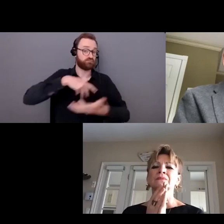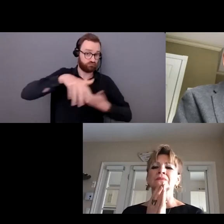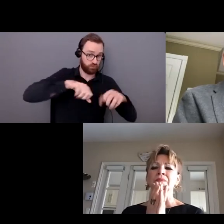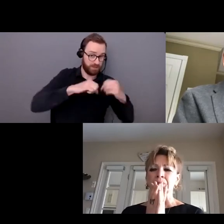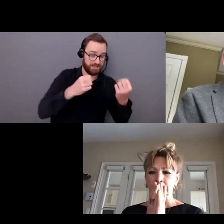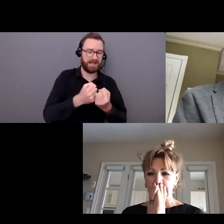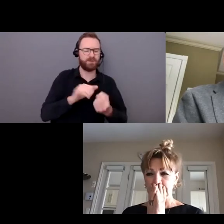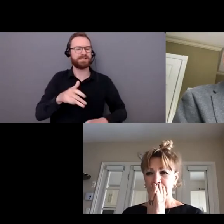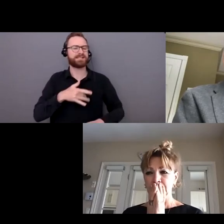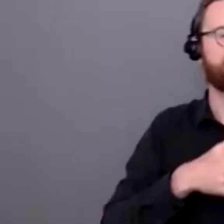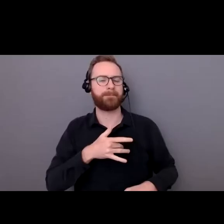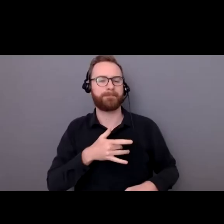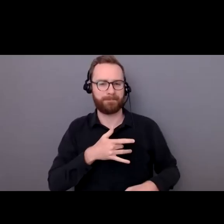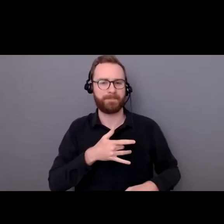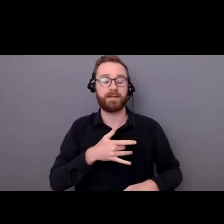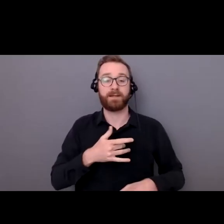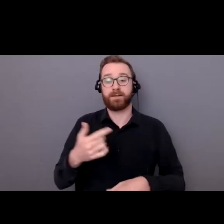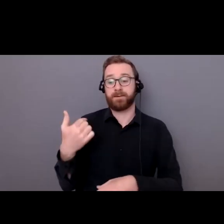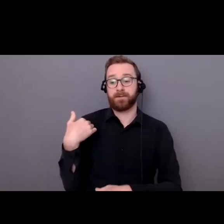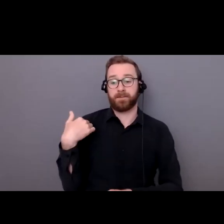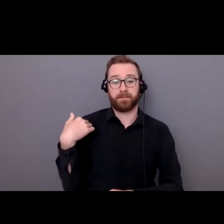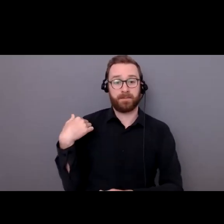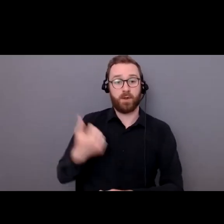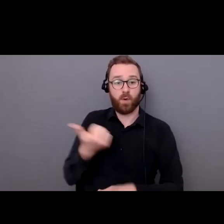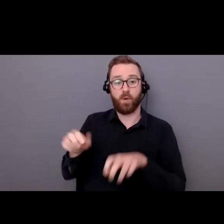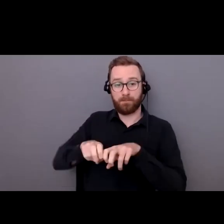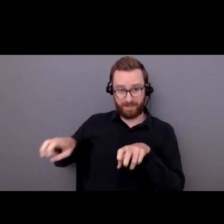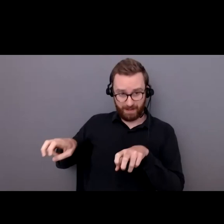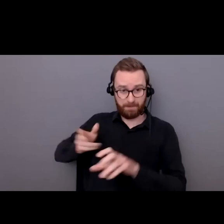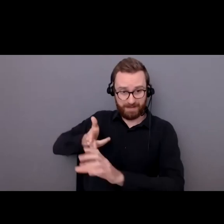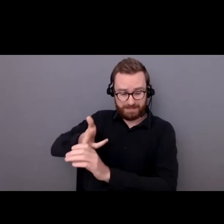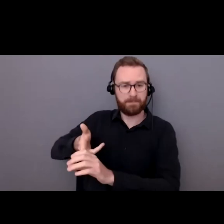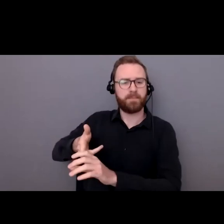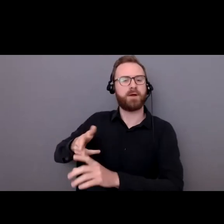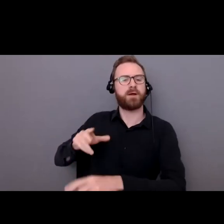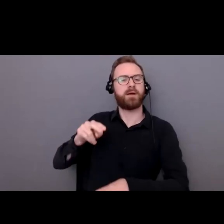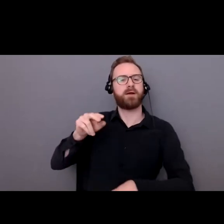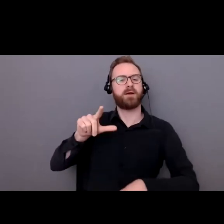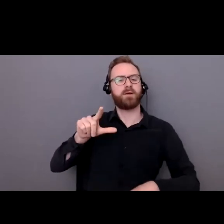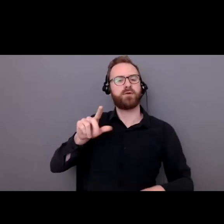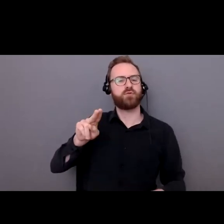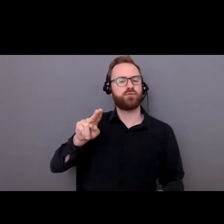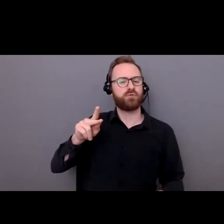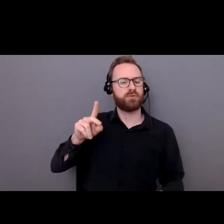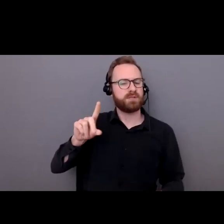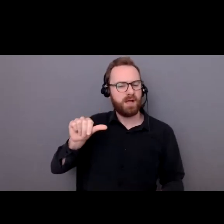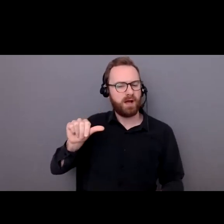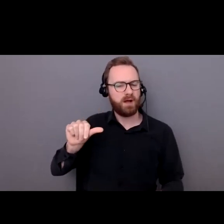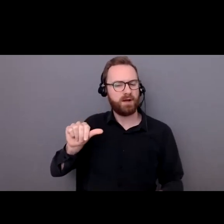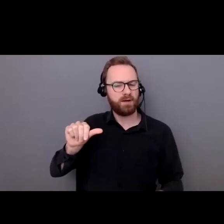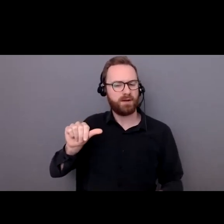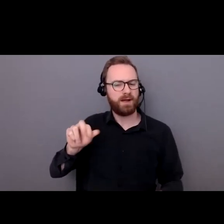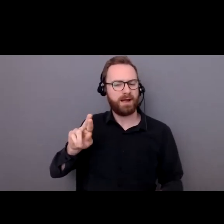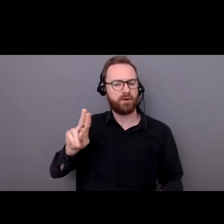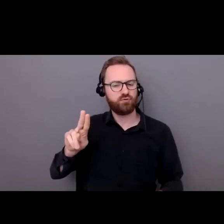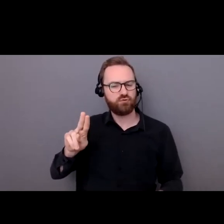Par exemple, j'étais sur un autre panel il y a pas longtemps, organisé par Ludia et URL, et puis il y a une personne qui